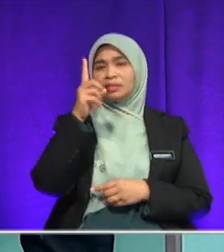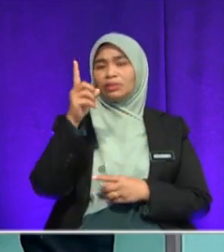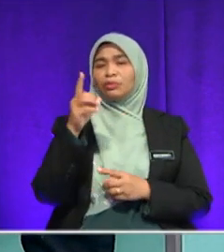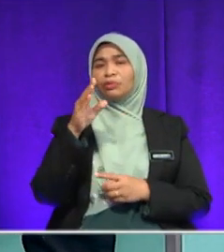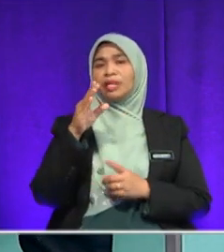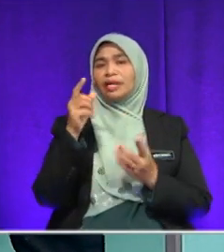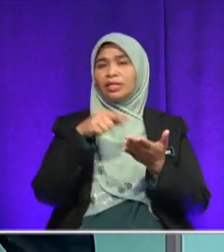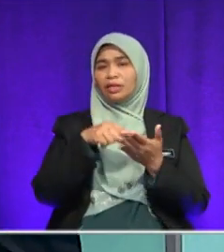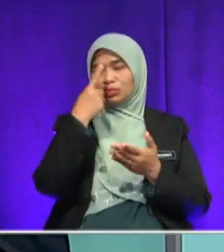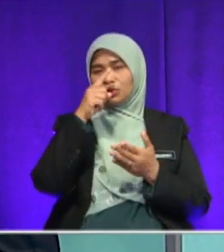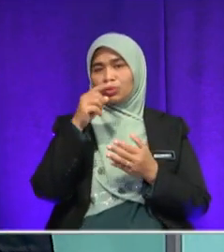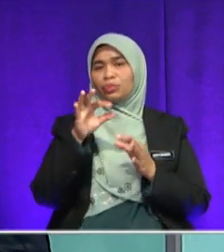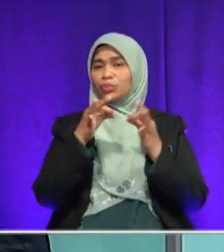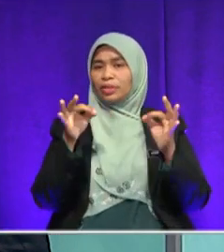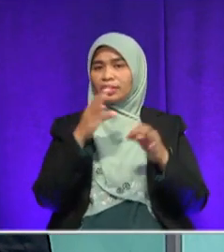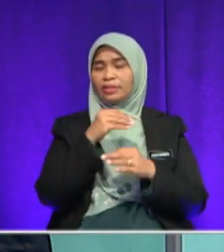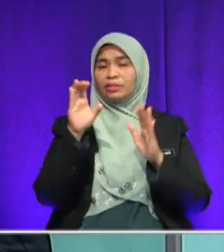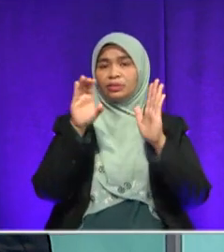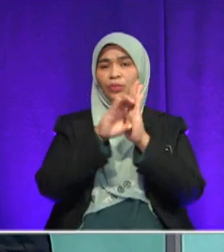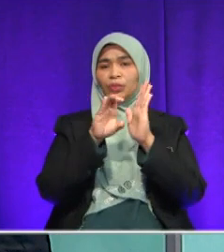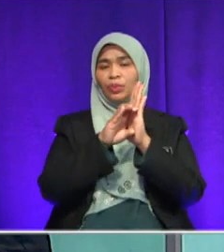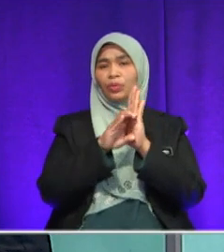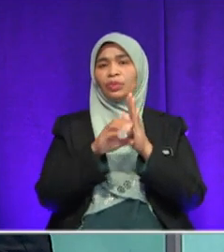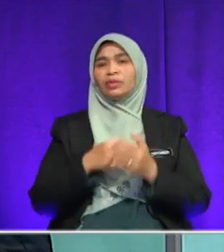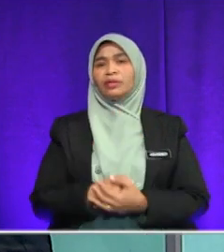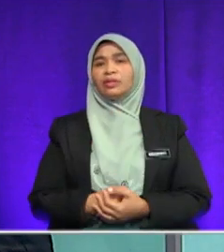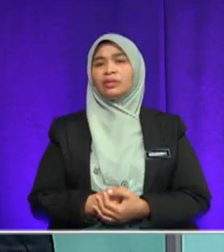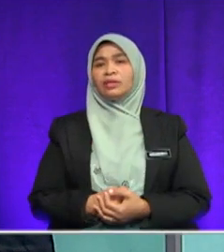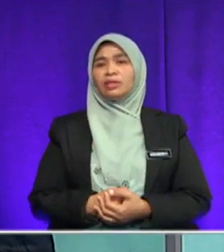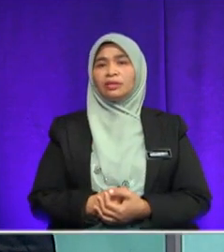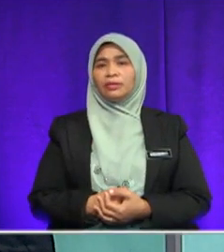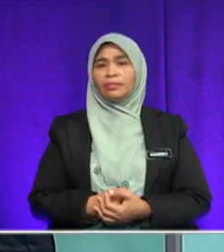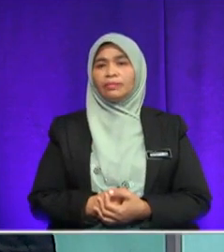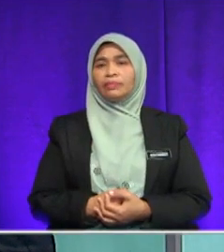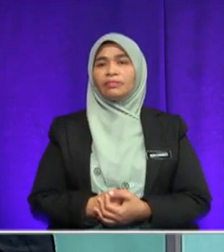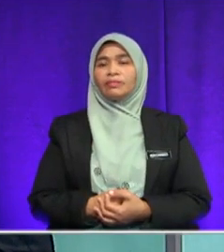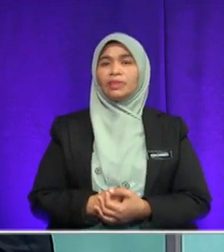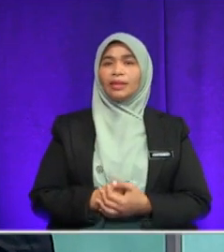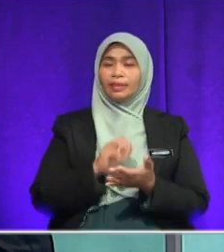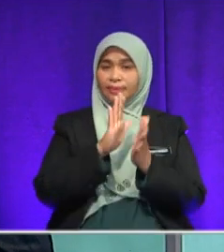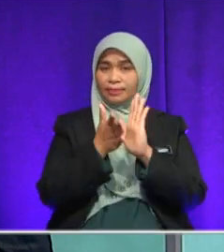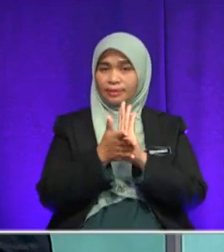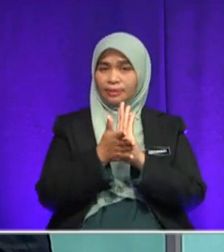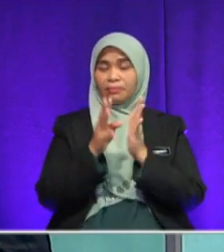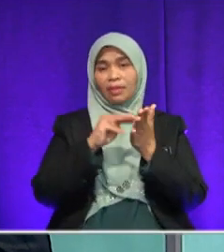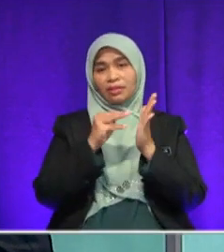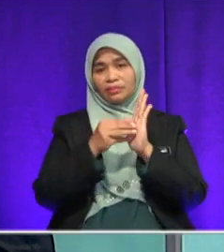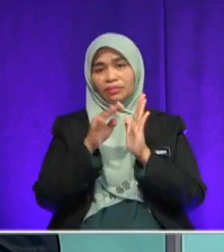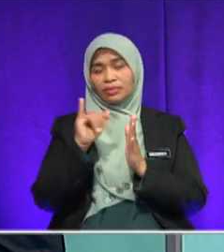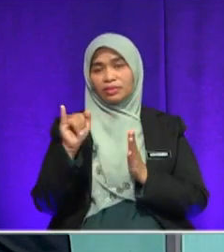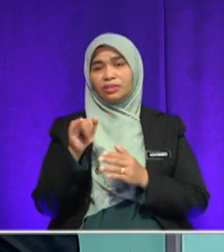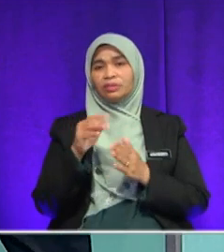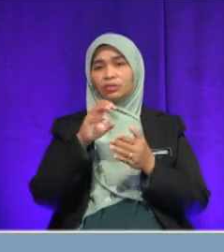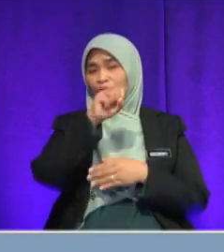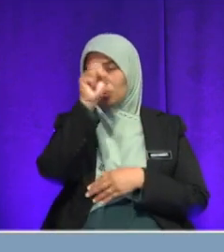atau contoh. So 4 bahagi 2 adalah 2. Okey, ini Makna dia kalau soalan